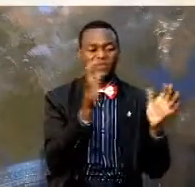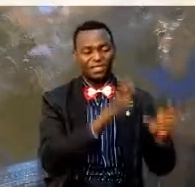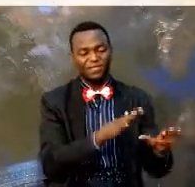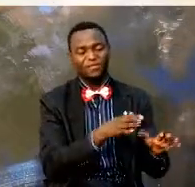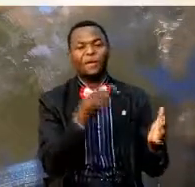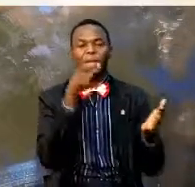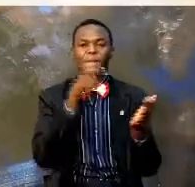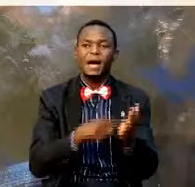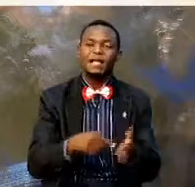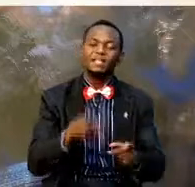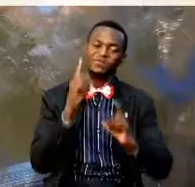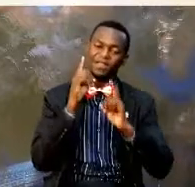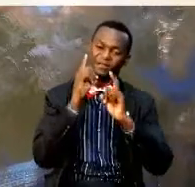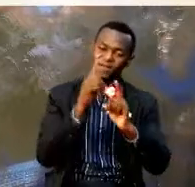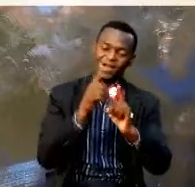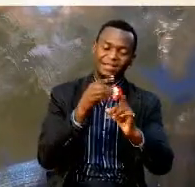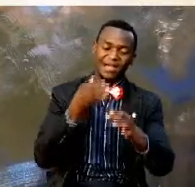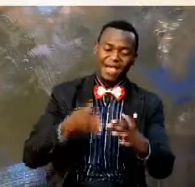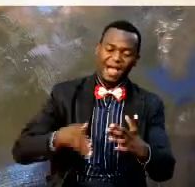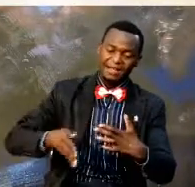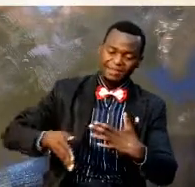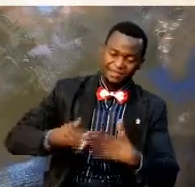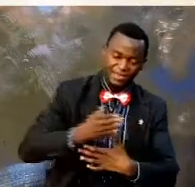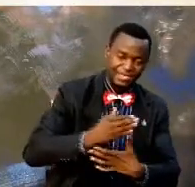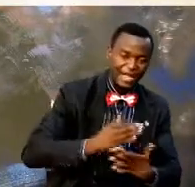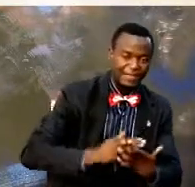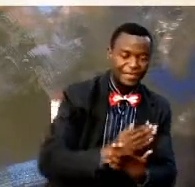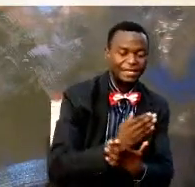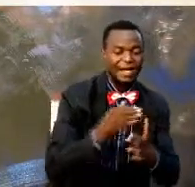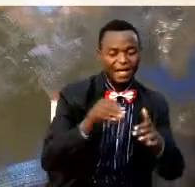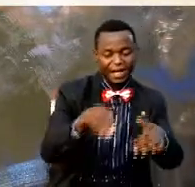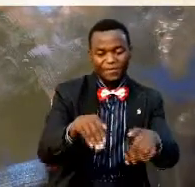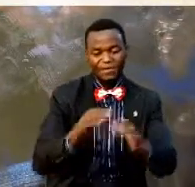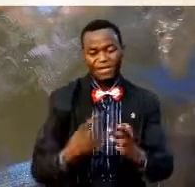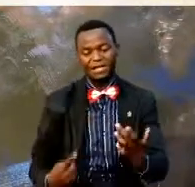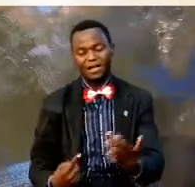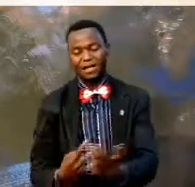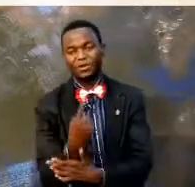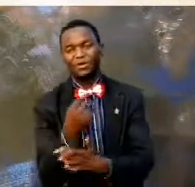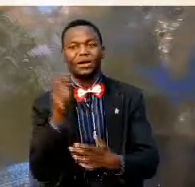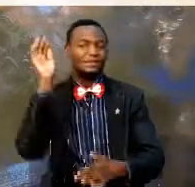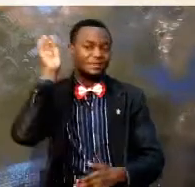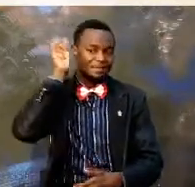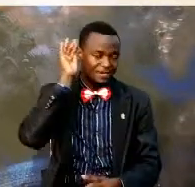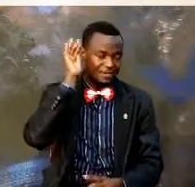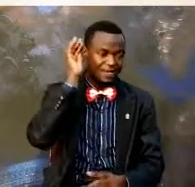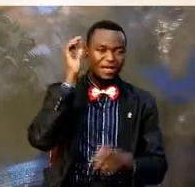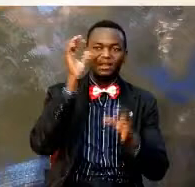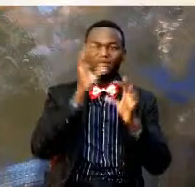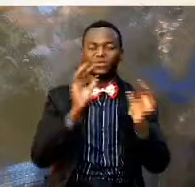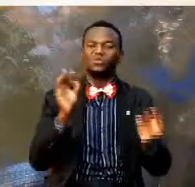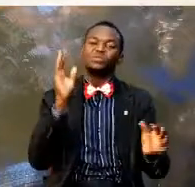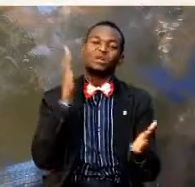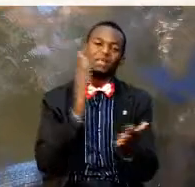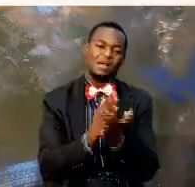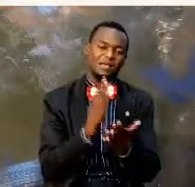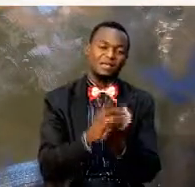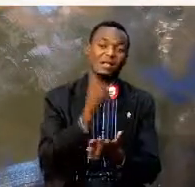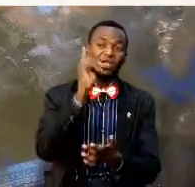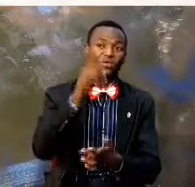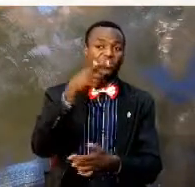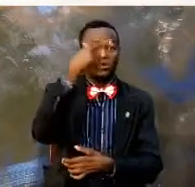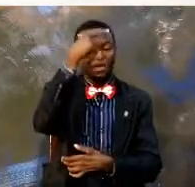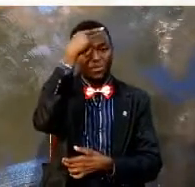maana tunayemfuata alipita kabrini akatoka. Sikilizeni wapendwa, ni vizuri uwe na hakika